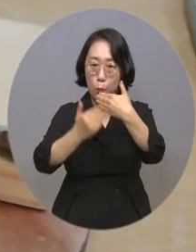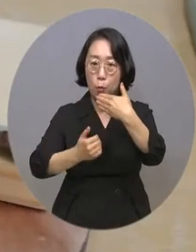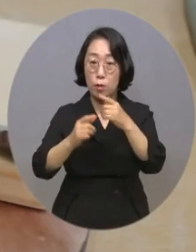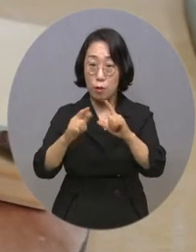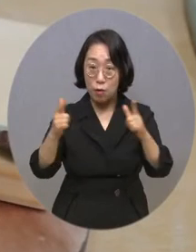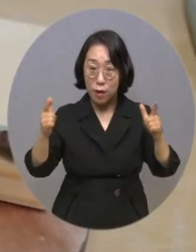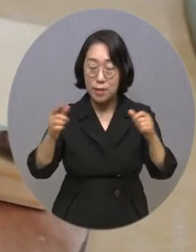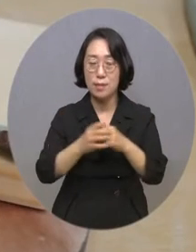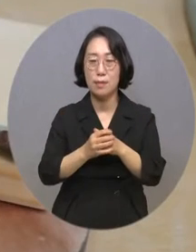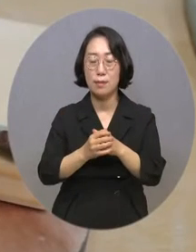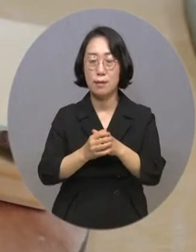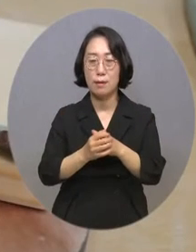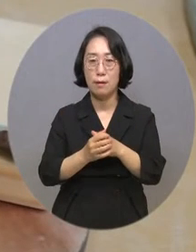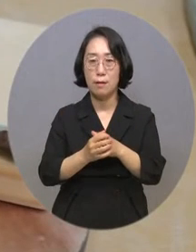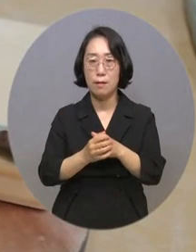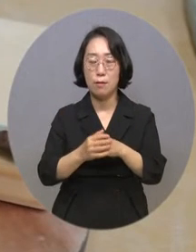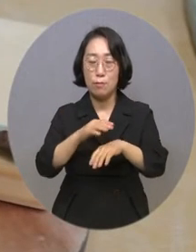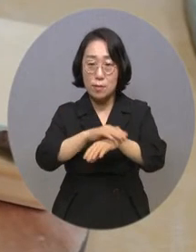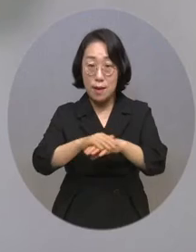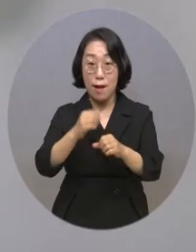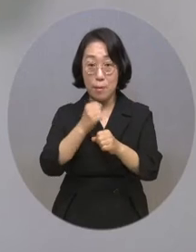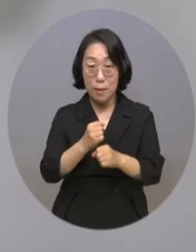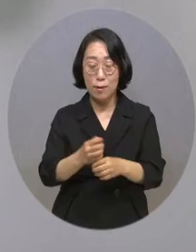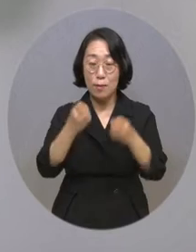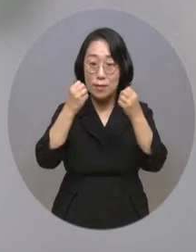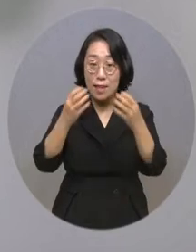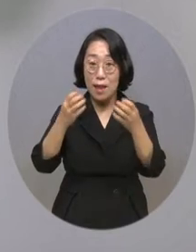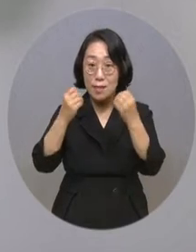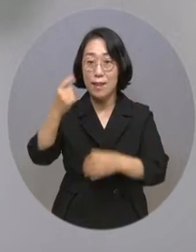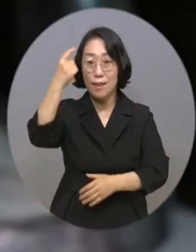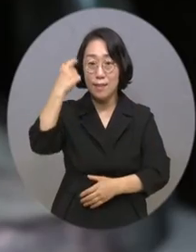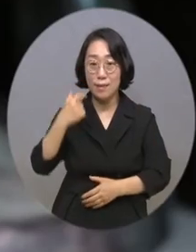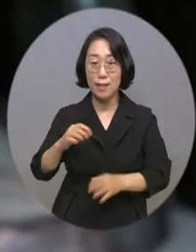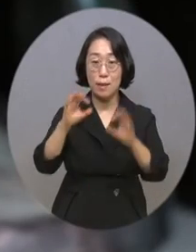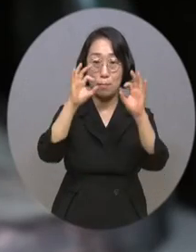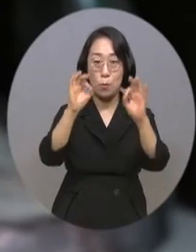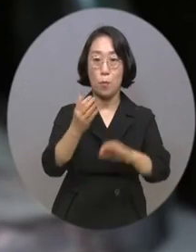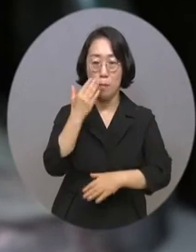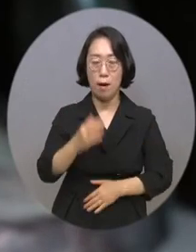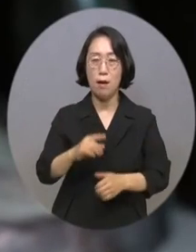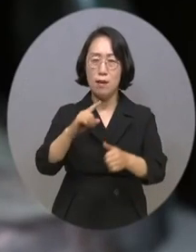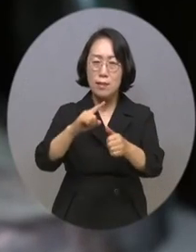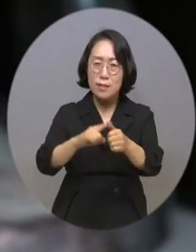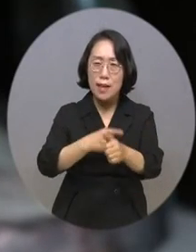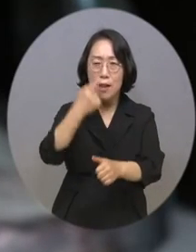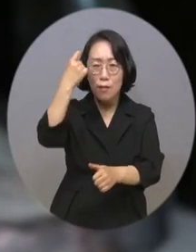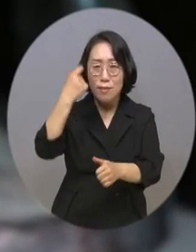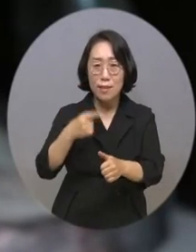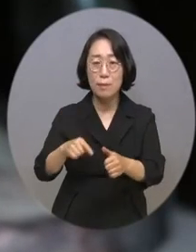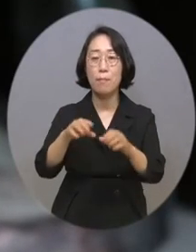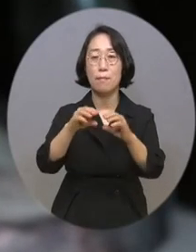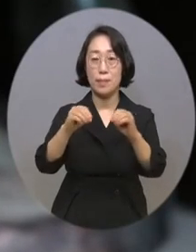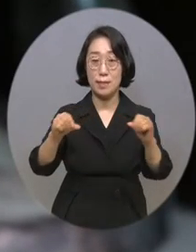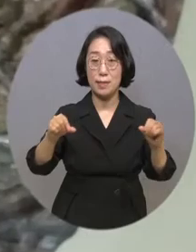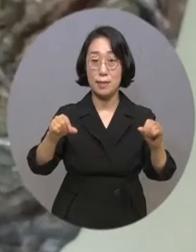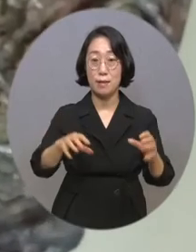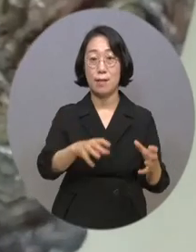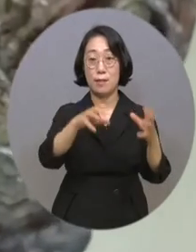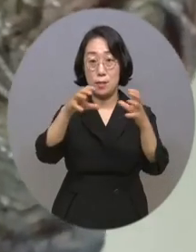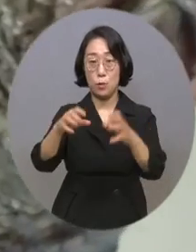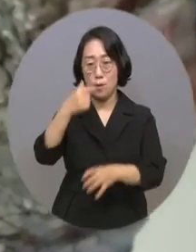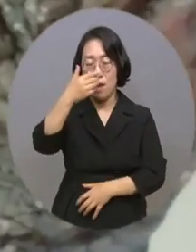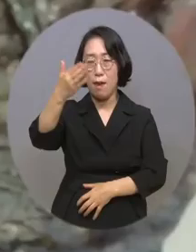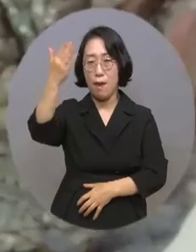작품들이 작가의 손길을 거쳐 새롭게 탄생됩니다. 자연의 재료인 흙을 이용해 옛